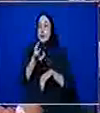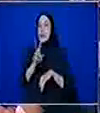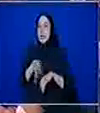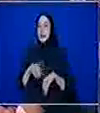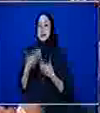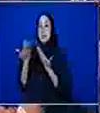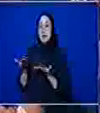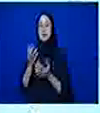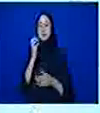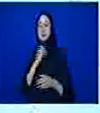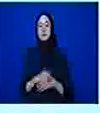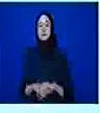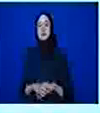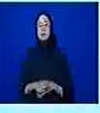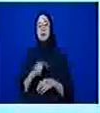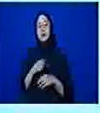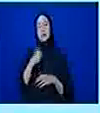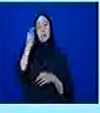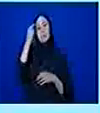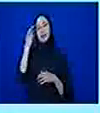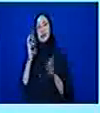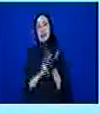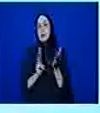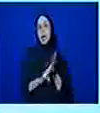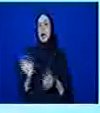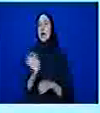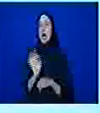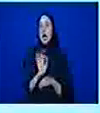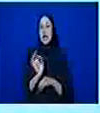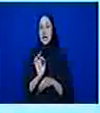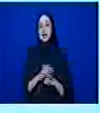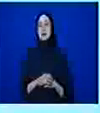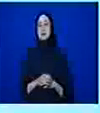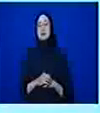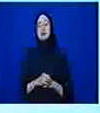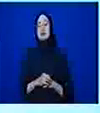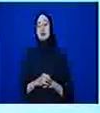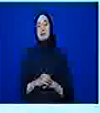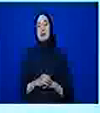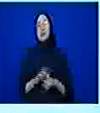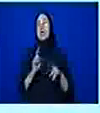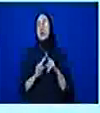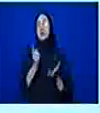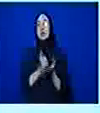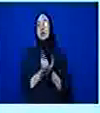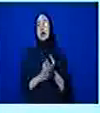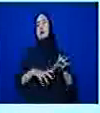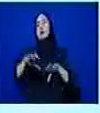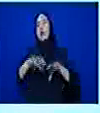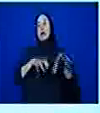Prabowo. Saya kira tidak ada masalah, Pak. Yang bagi kami adalah masalah strategi yang